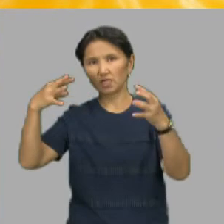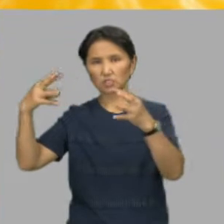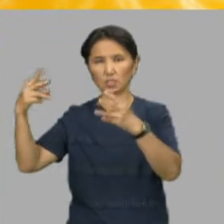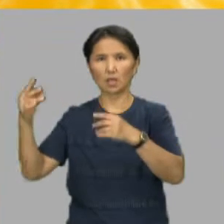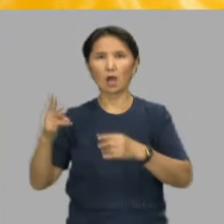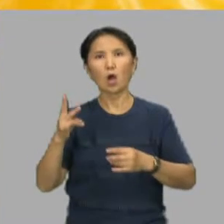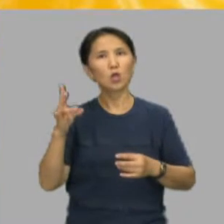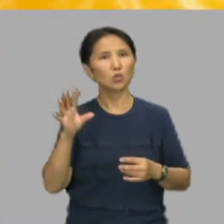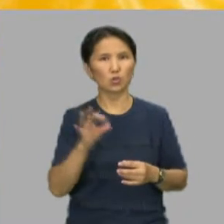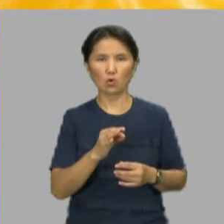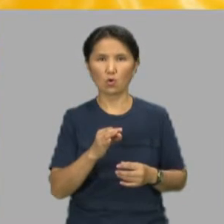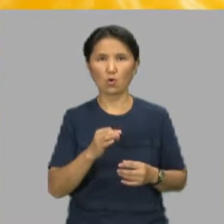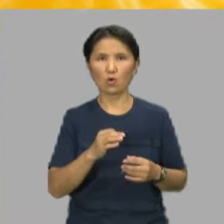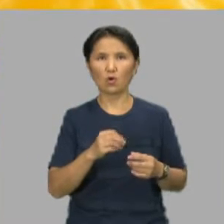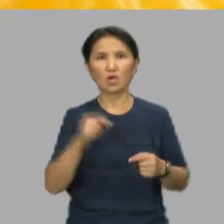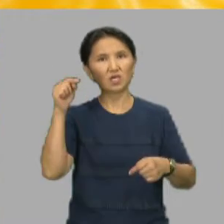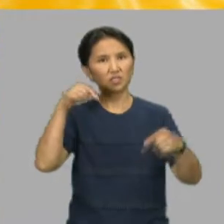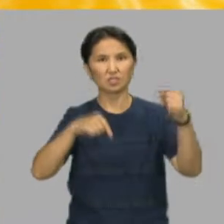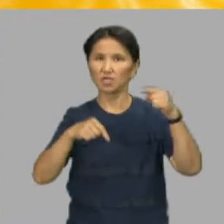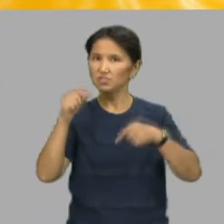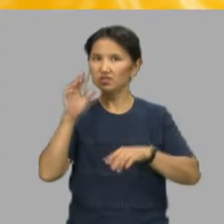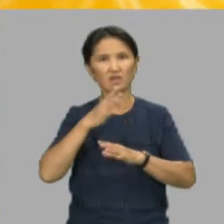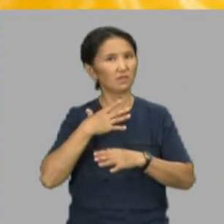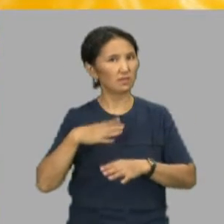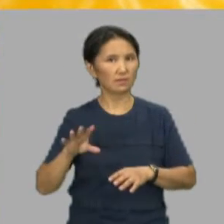но дождя не принесла.